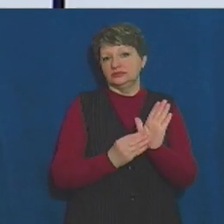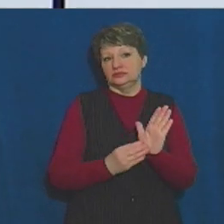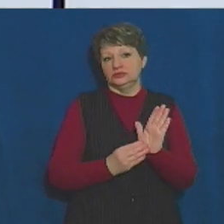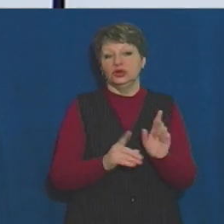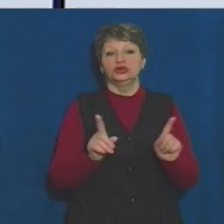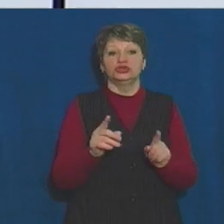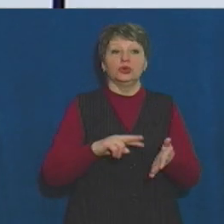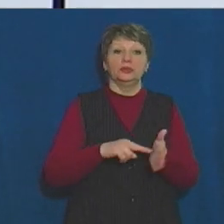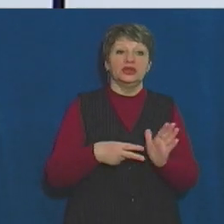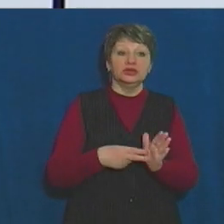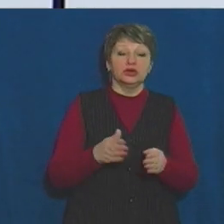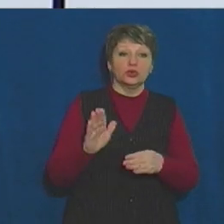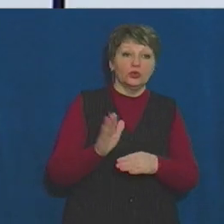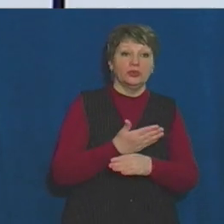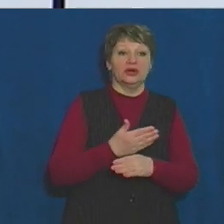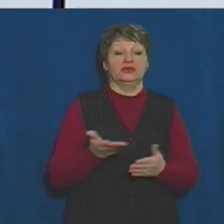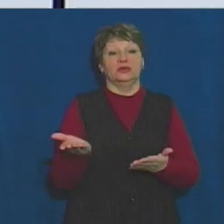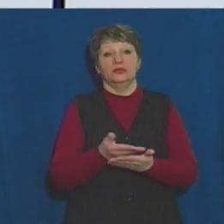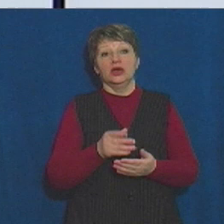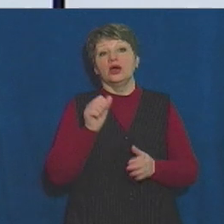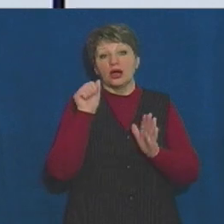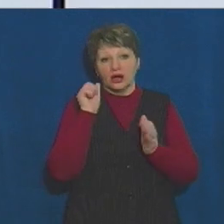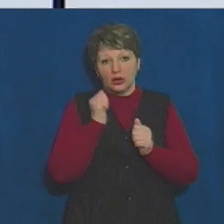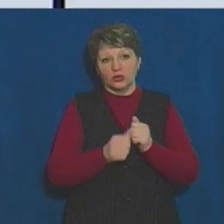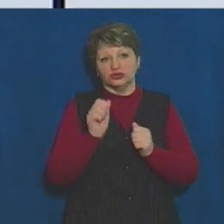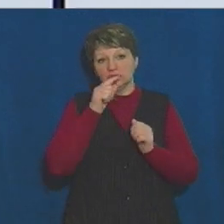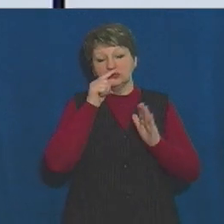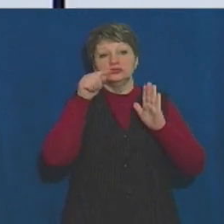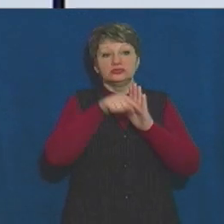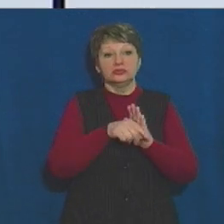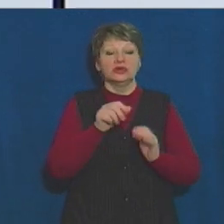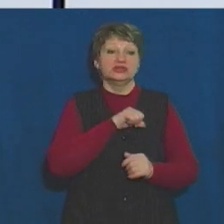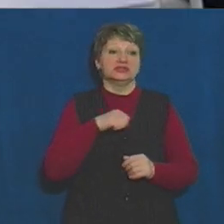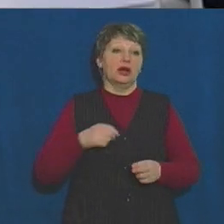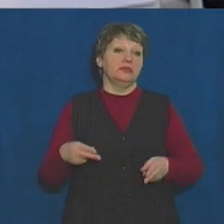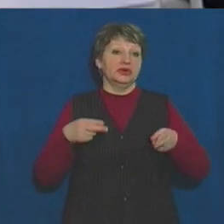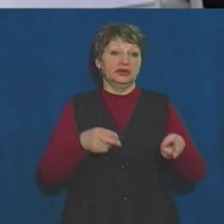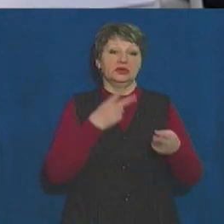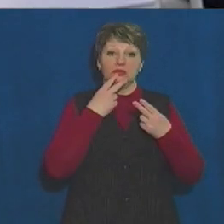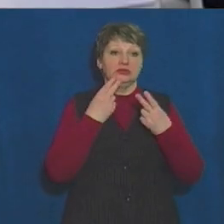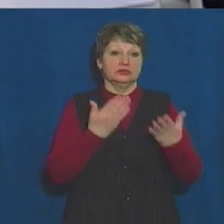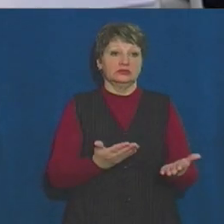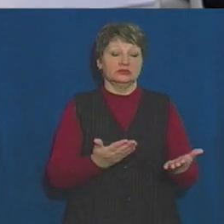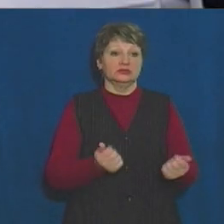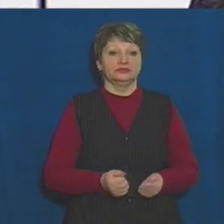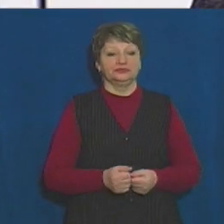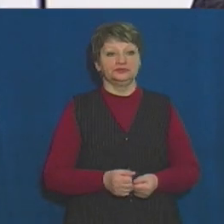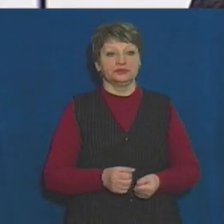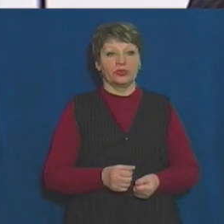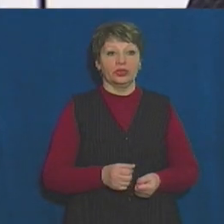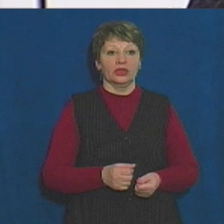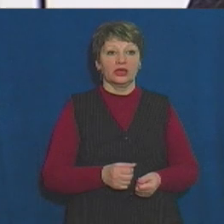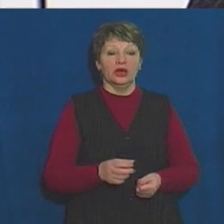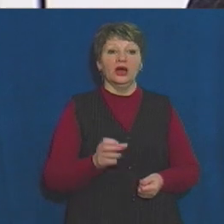Кожен може туди зайти, подивитися і переконатись в цьому, приїхати на місце і подивитися, як то все відбувається. Розкажіть, будь ласка, як у лісгоспах часто стикаються